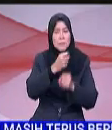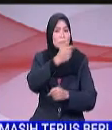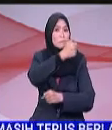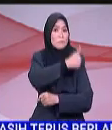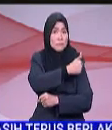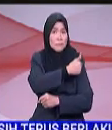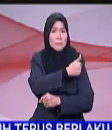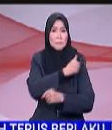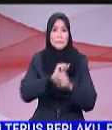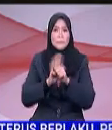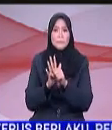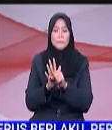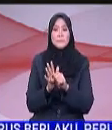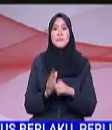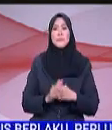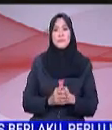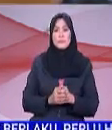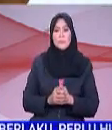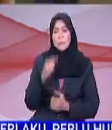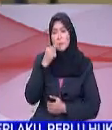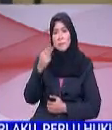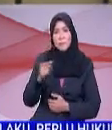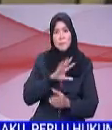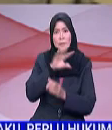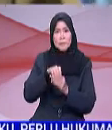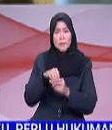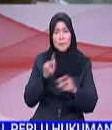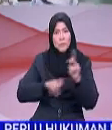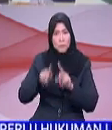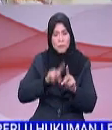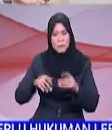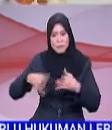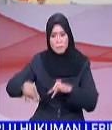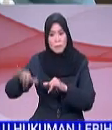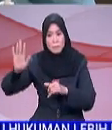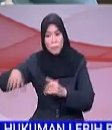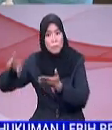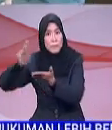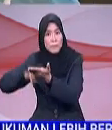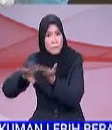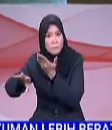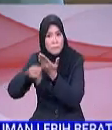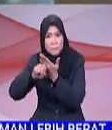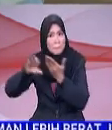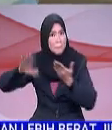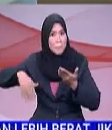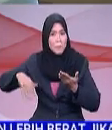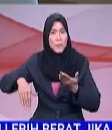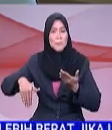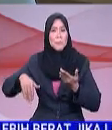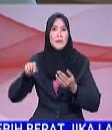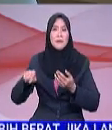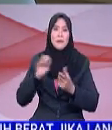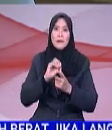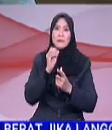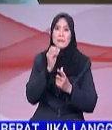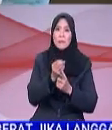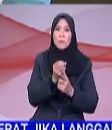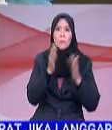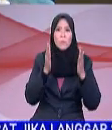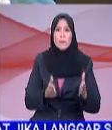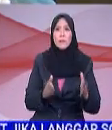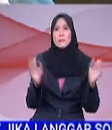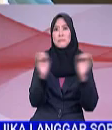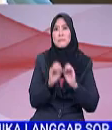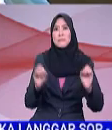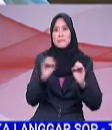suntikan vaksin COVID-19. Gesaan ini turut melibatkan penduduk yang masih belum mendaftar melalui MySejahtera maupun mereka yang tidak